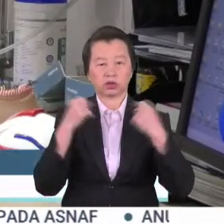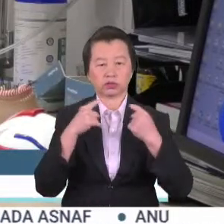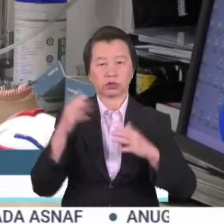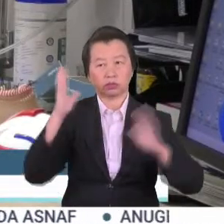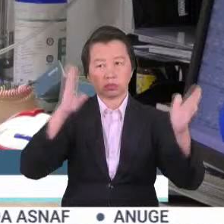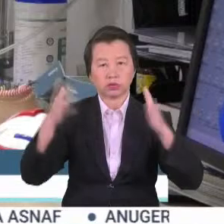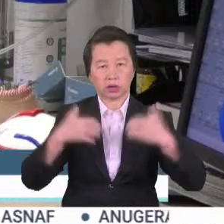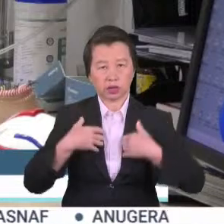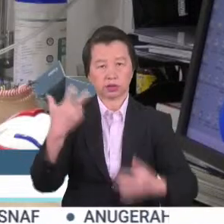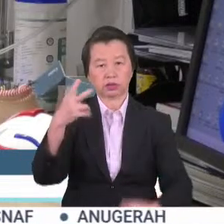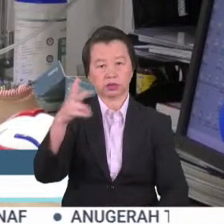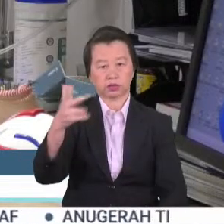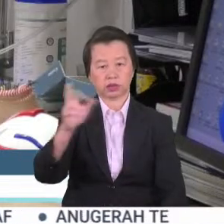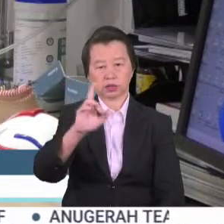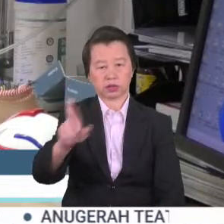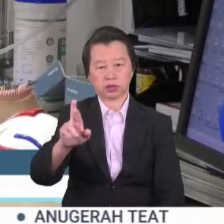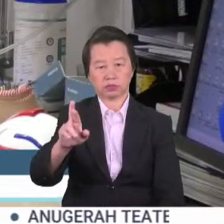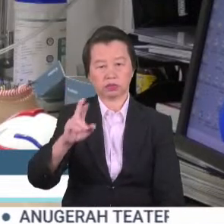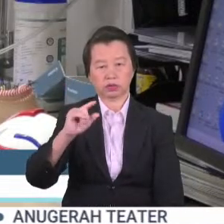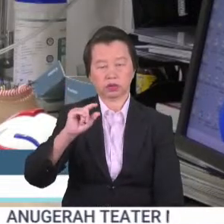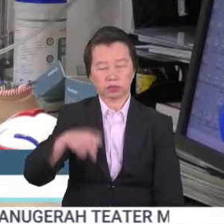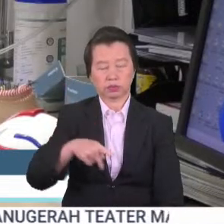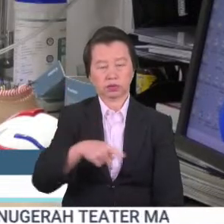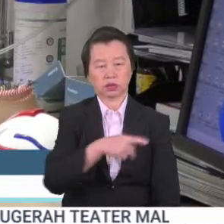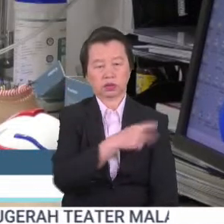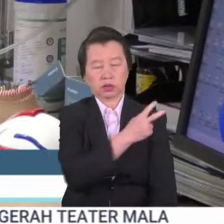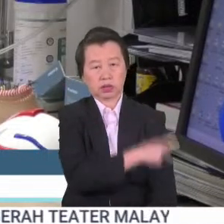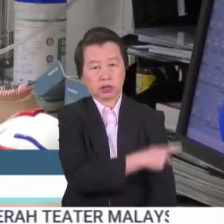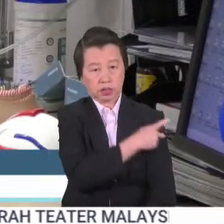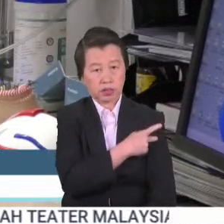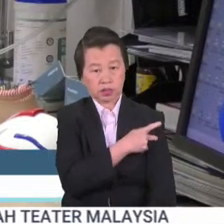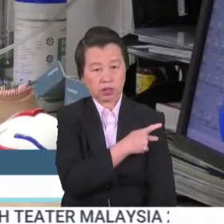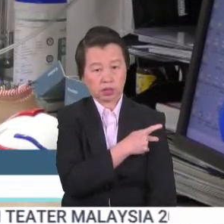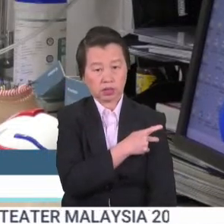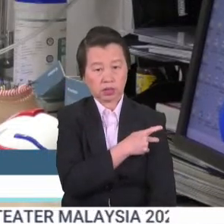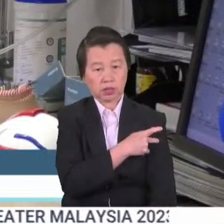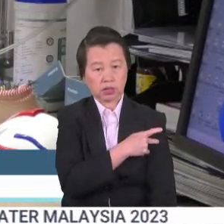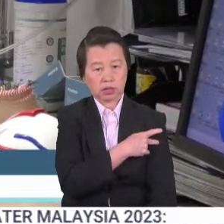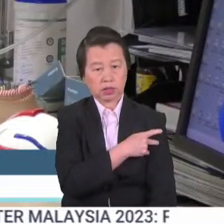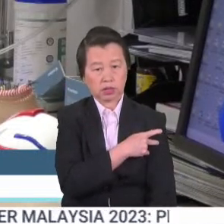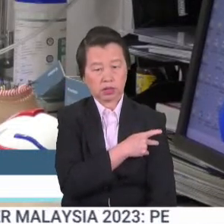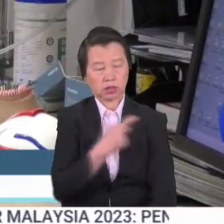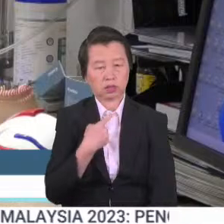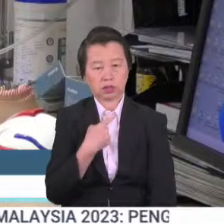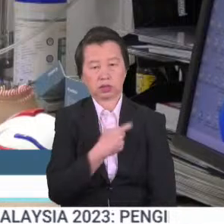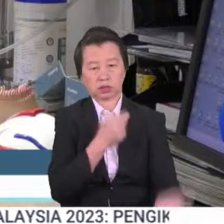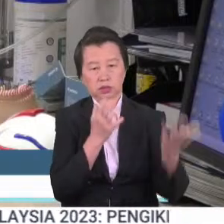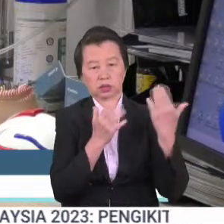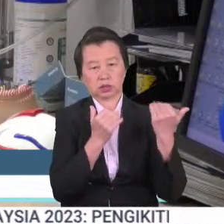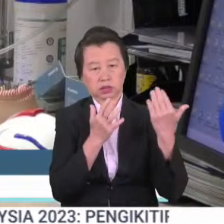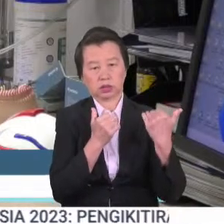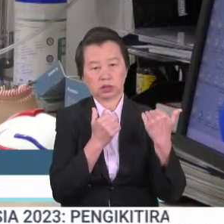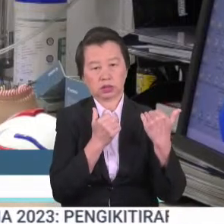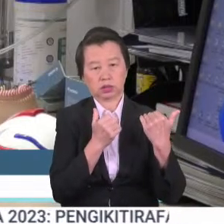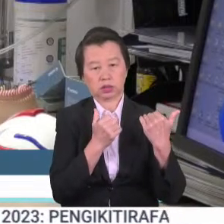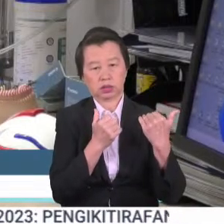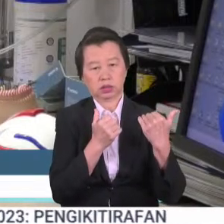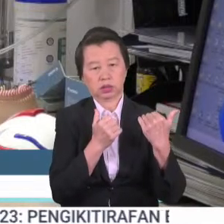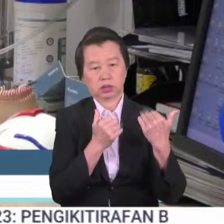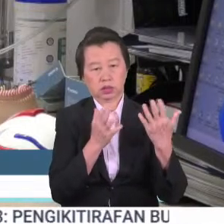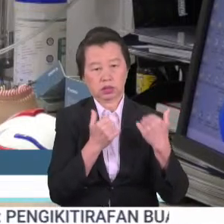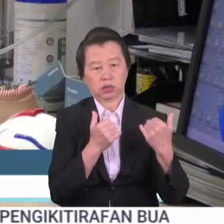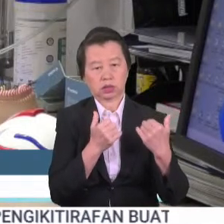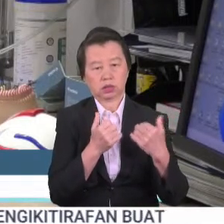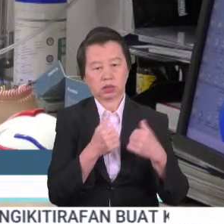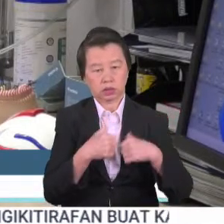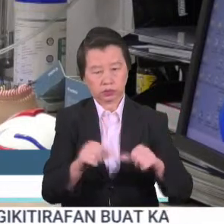lebih kurang ada 13.000 GP clinics and kita harap 13000 so kita harap apa